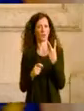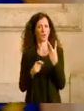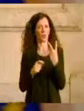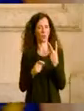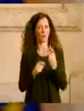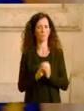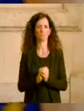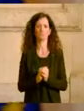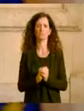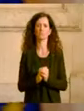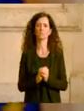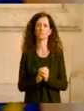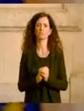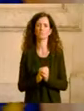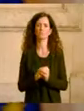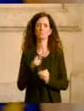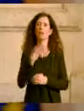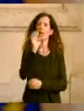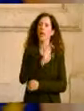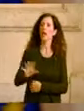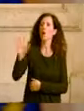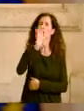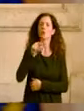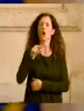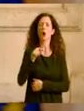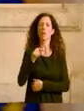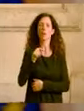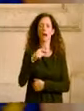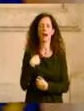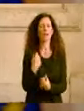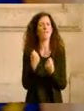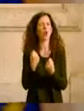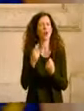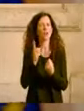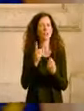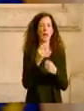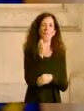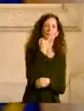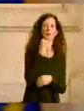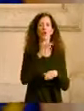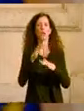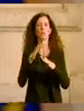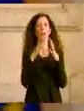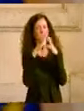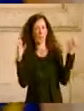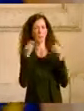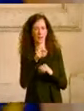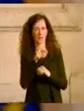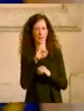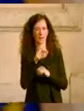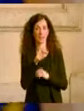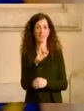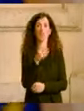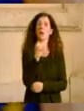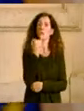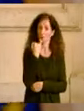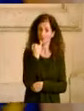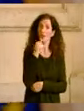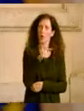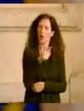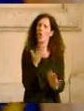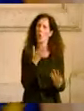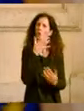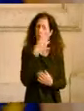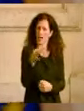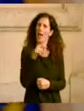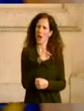è il tessuto delle piccole e medie imprese. È la nostra forza. Piccolo è bello, ma certo se